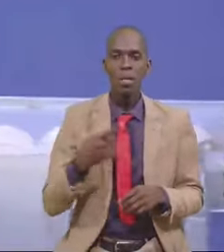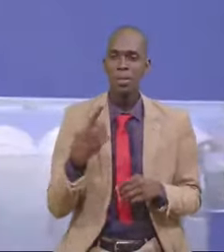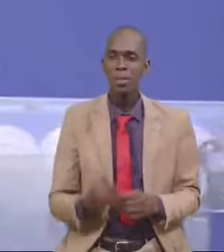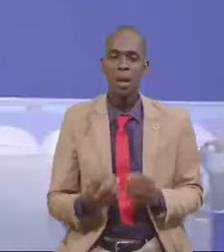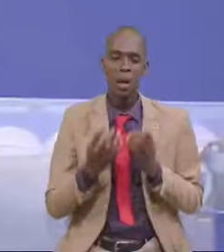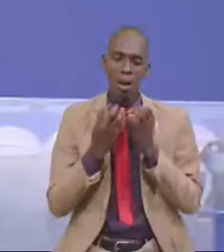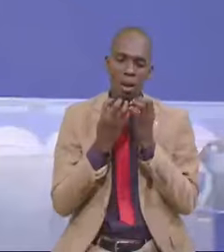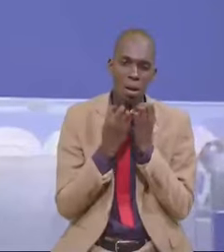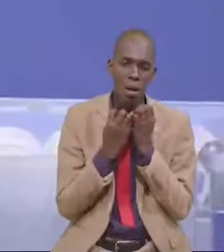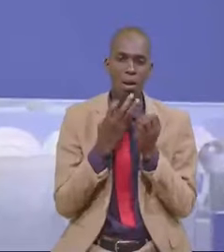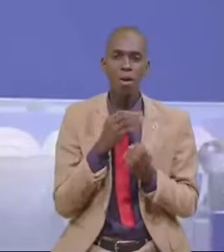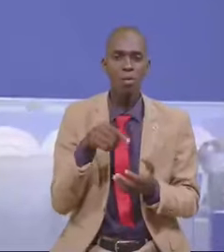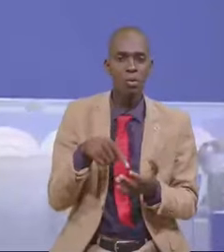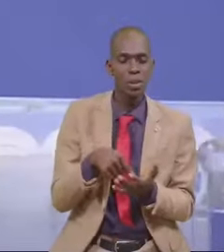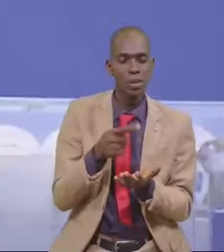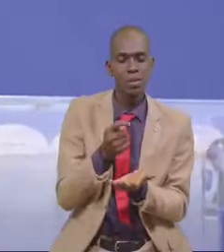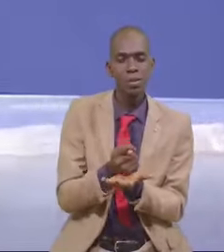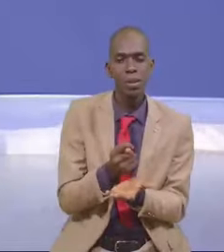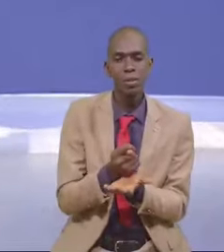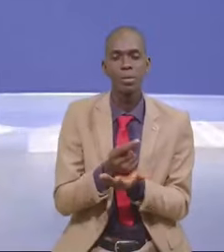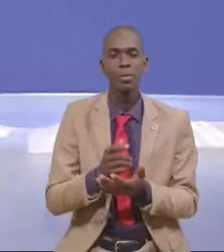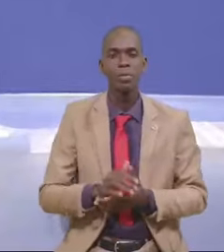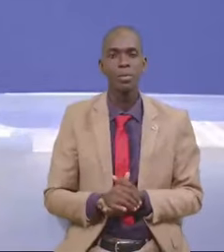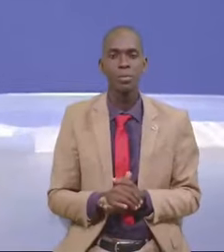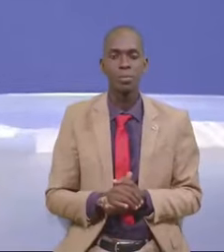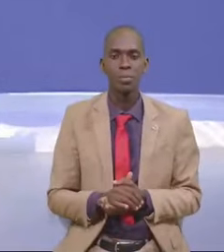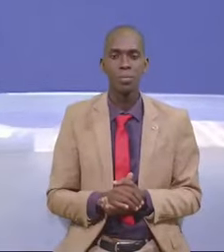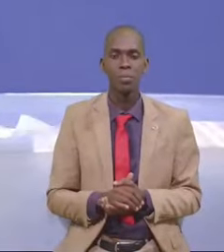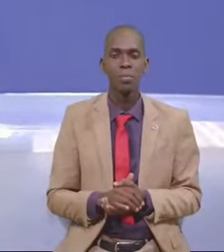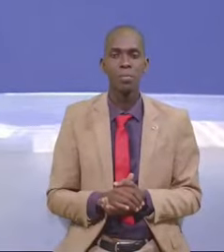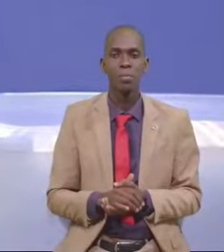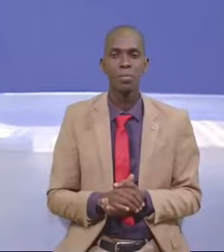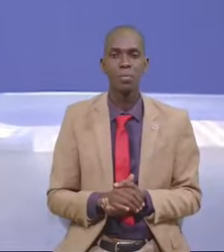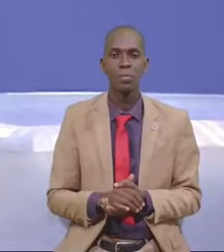Deuxième point, la puissance et le caractère précieux de ce trésor.